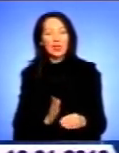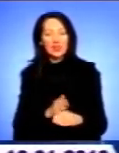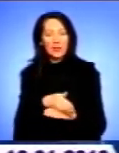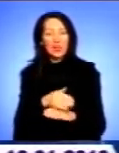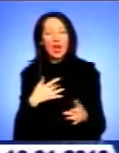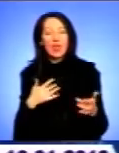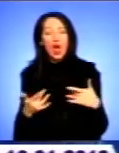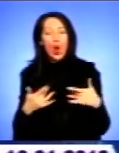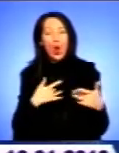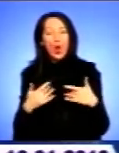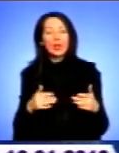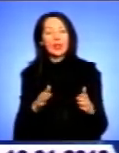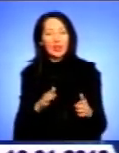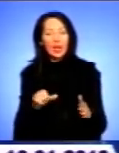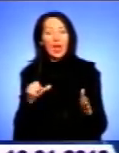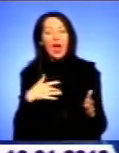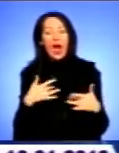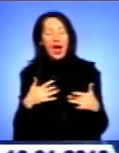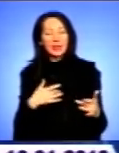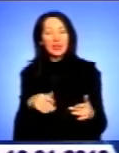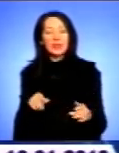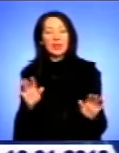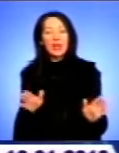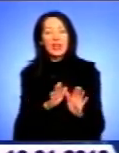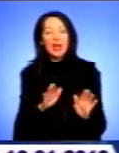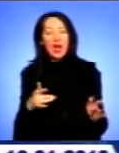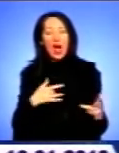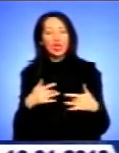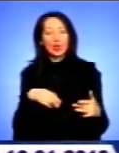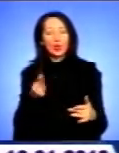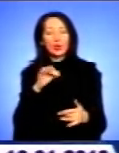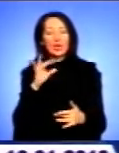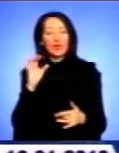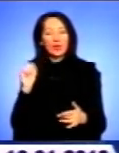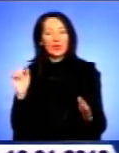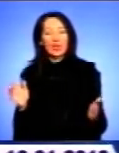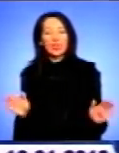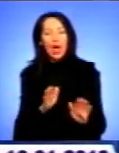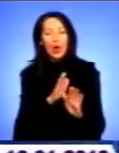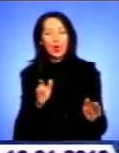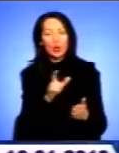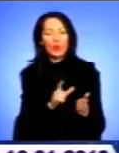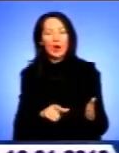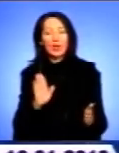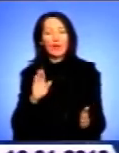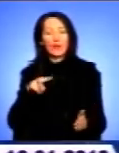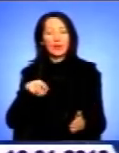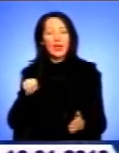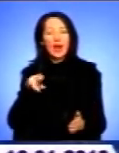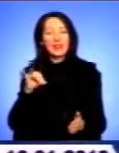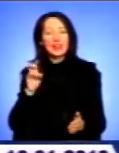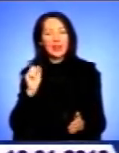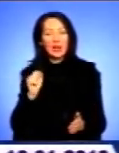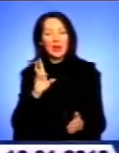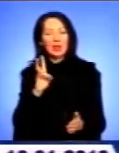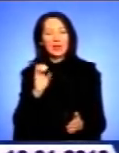Народного художнього театру «Дивосвіт» заколядували владиці Нестору, архієпископу Тернопільському і Бучацькому. Бачили святкове дійство